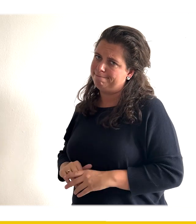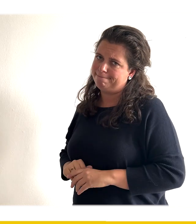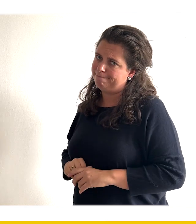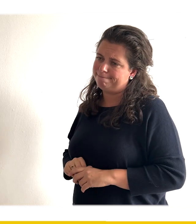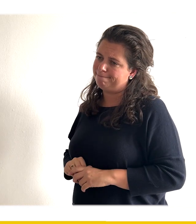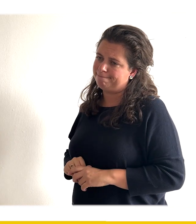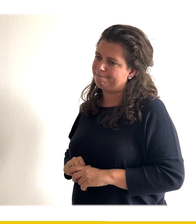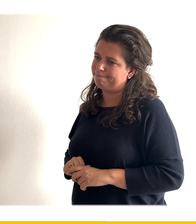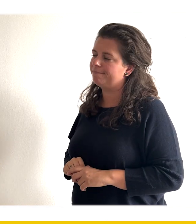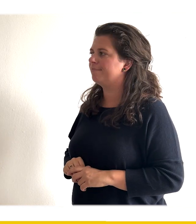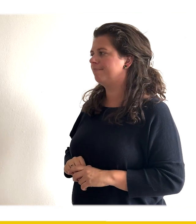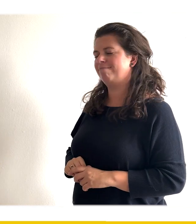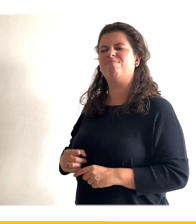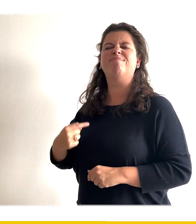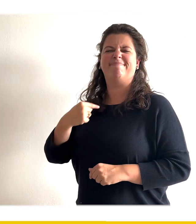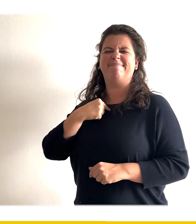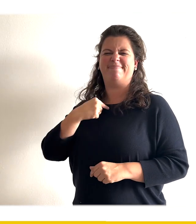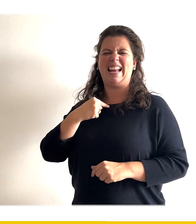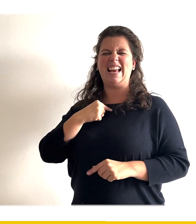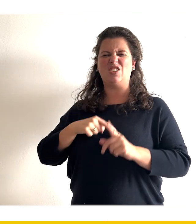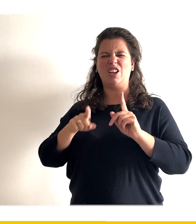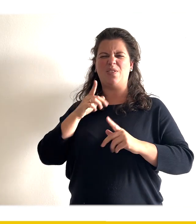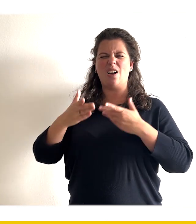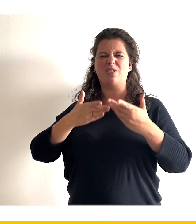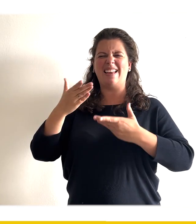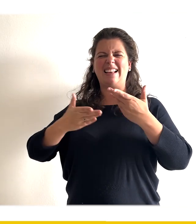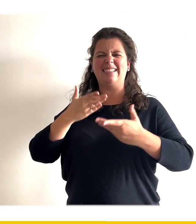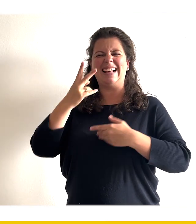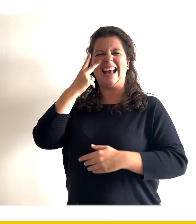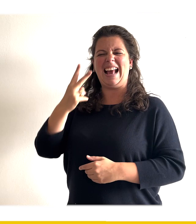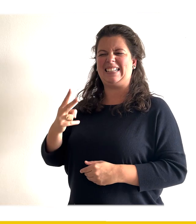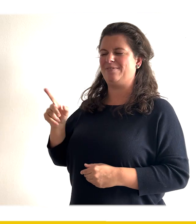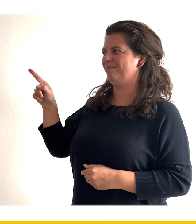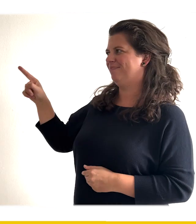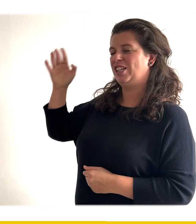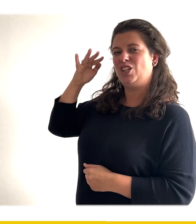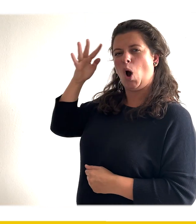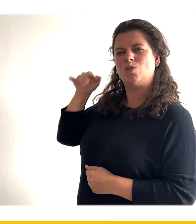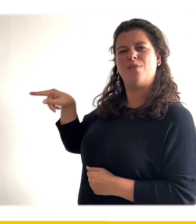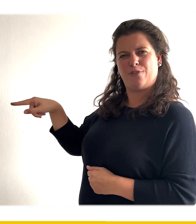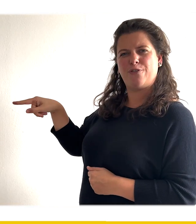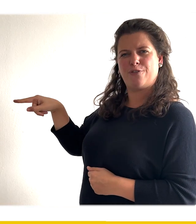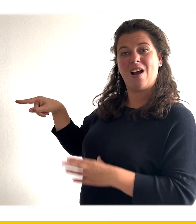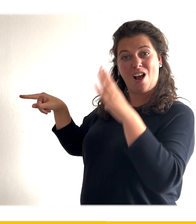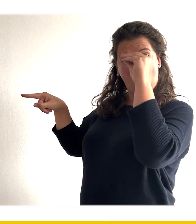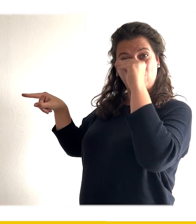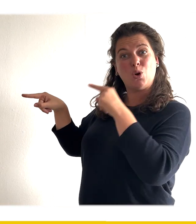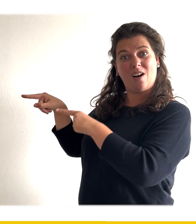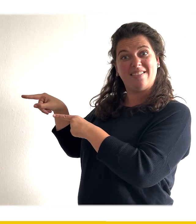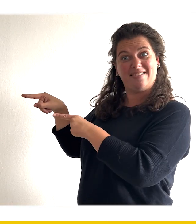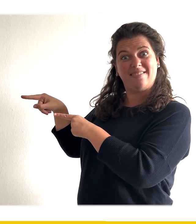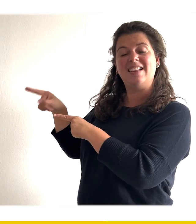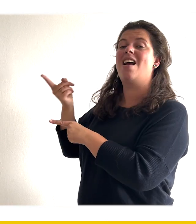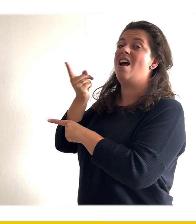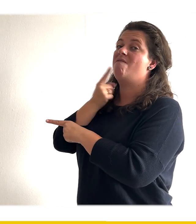Ik zal het mama vertellen. Kijk, daar is Jozef, als jongen. Hij krijgt van zijn